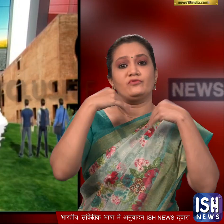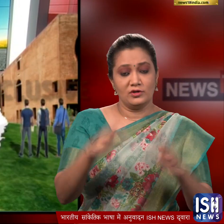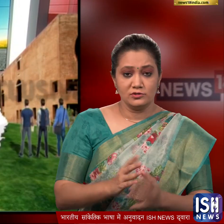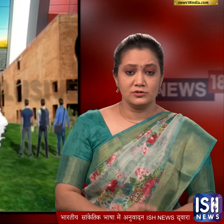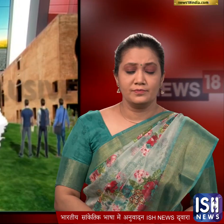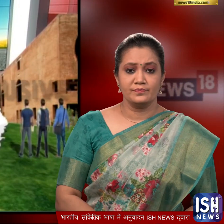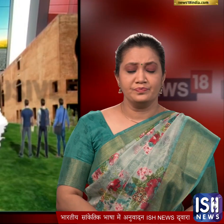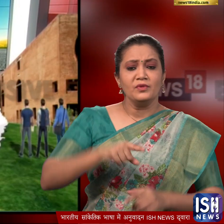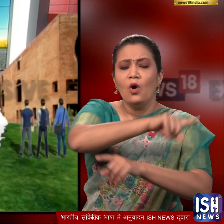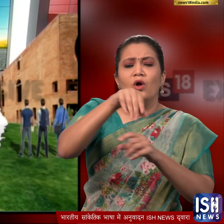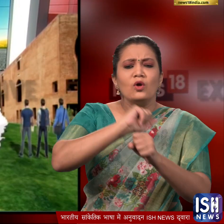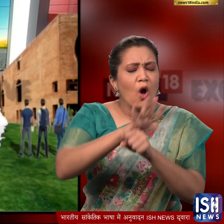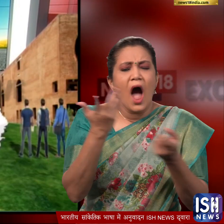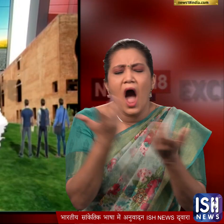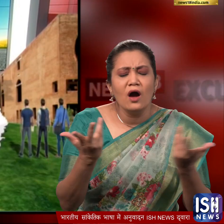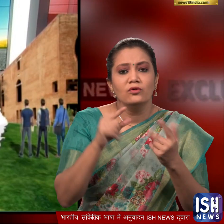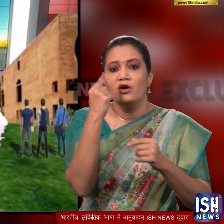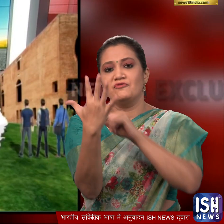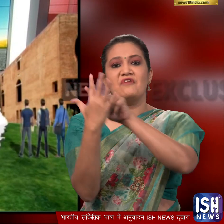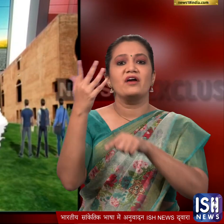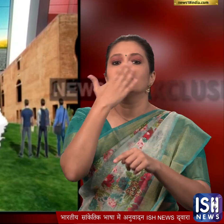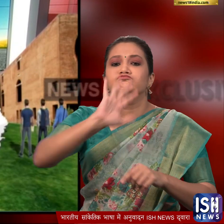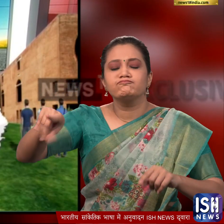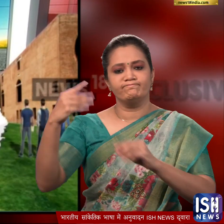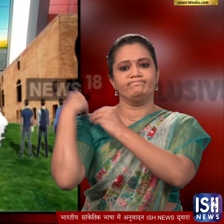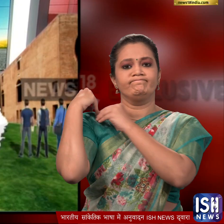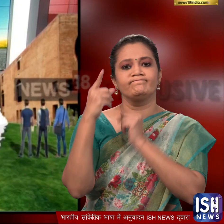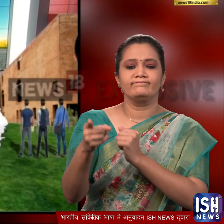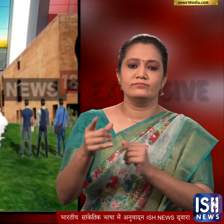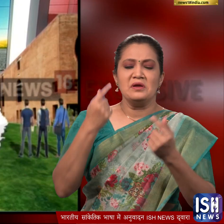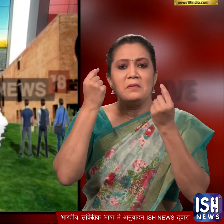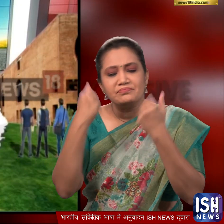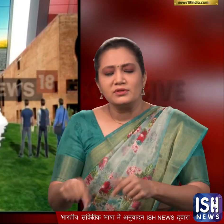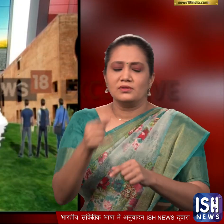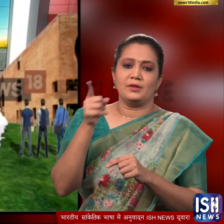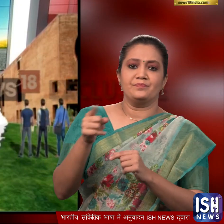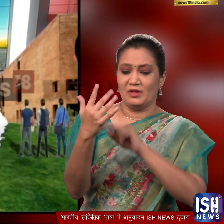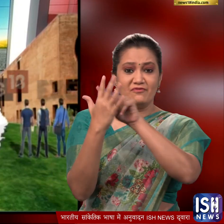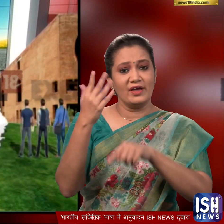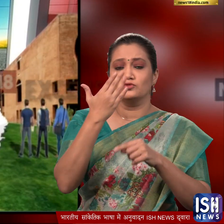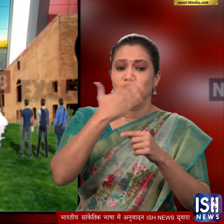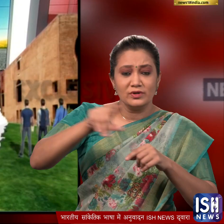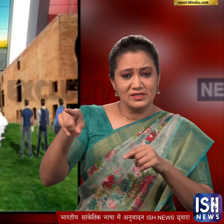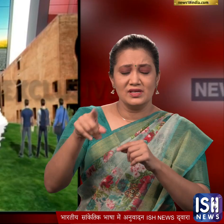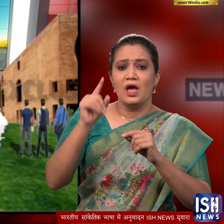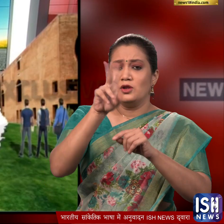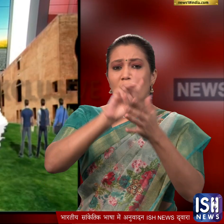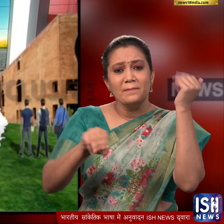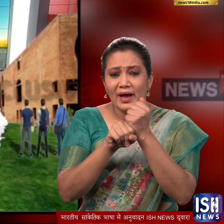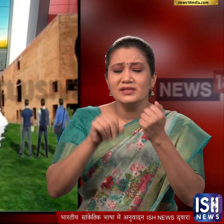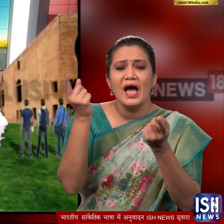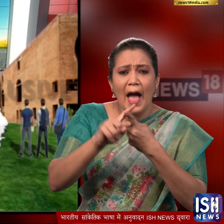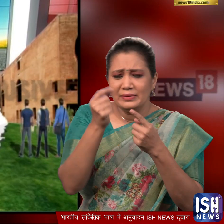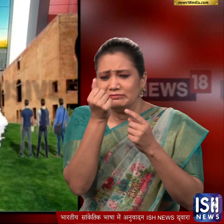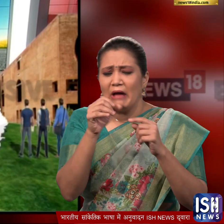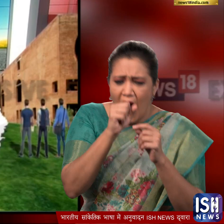चपेट में आ चुके हैं। इन सभी को कोरोना होने के पीछे 5 छात्रों की लापरवाही को जिम्मेदार माना जा रहा है। असल में उन 5 छात्रों में 12